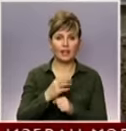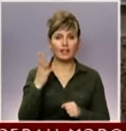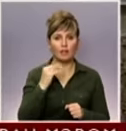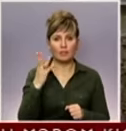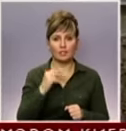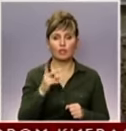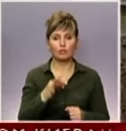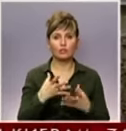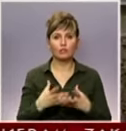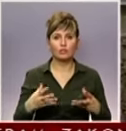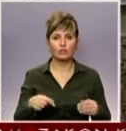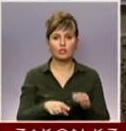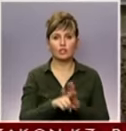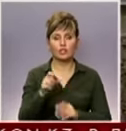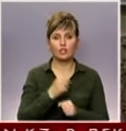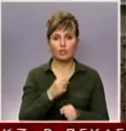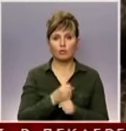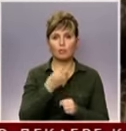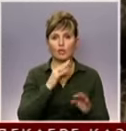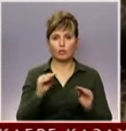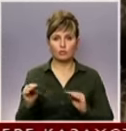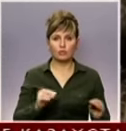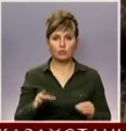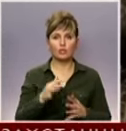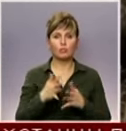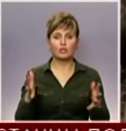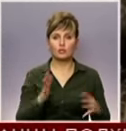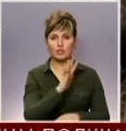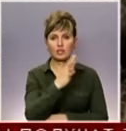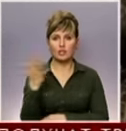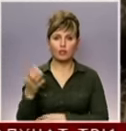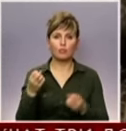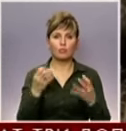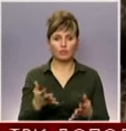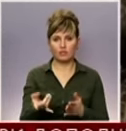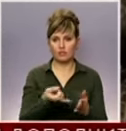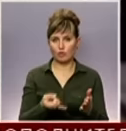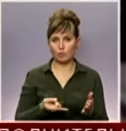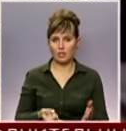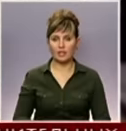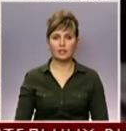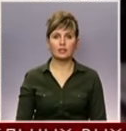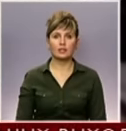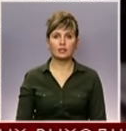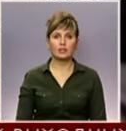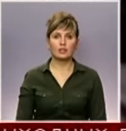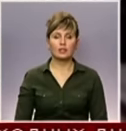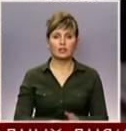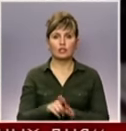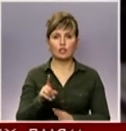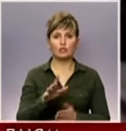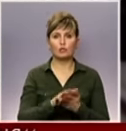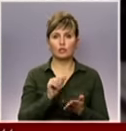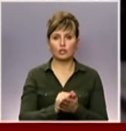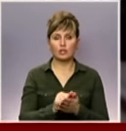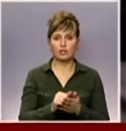алматинцы. Однако весной здесь начались работы по благоустройству, и большинство деревьев попросту вырубили. Начали уничтожать пойменный лес